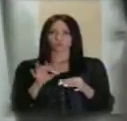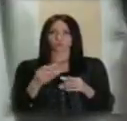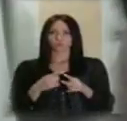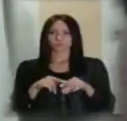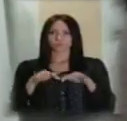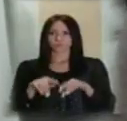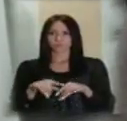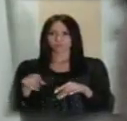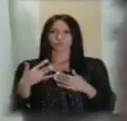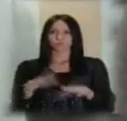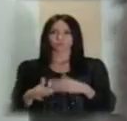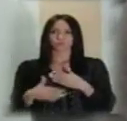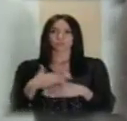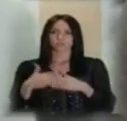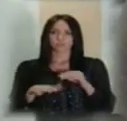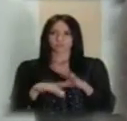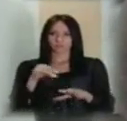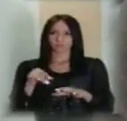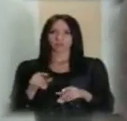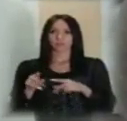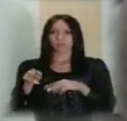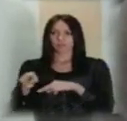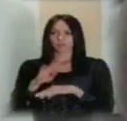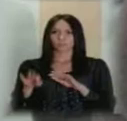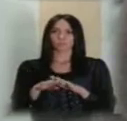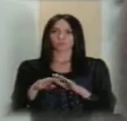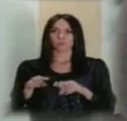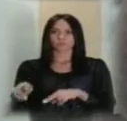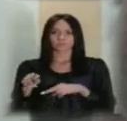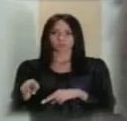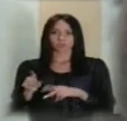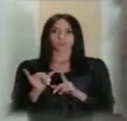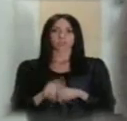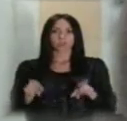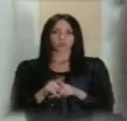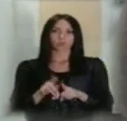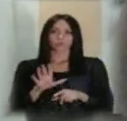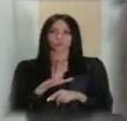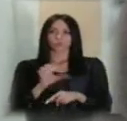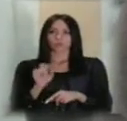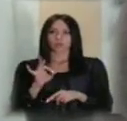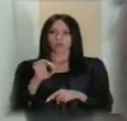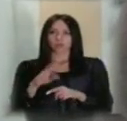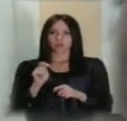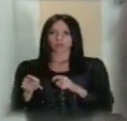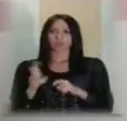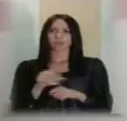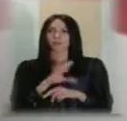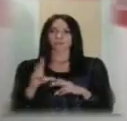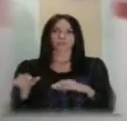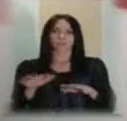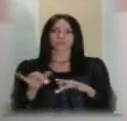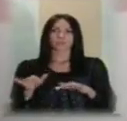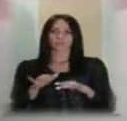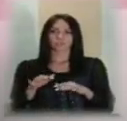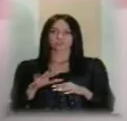обрано запобіжний захід у вигляді тримання під вартою. Також було накладено арешт на усе нерухоме та рухоме майно.